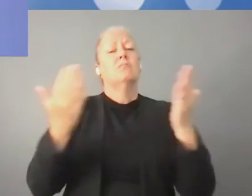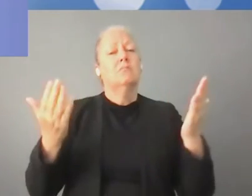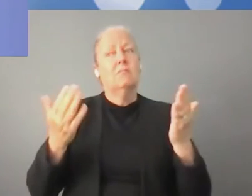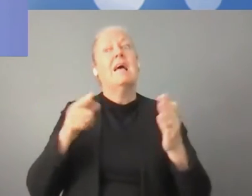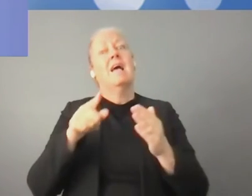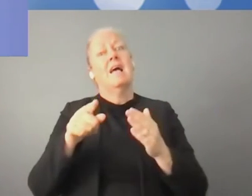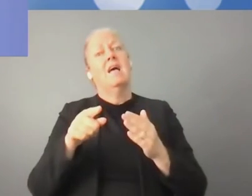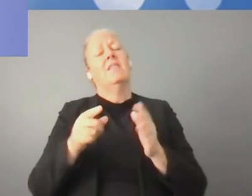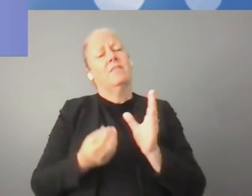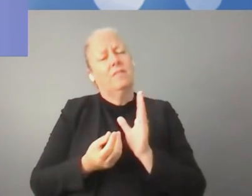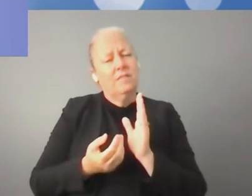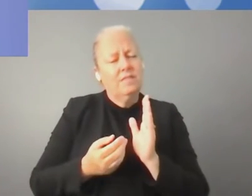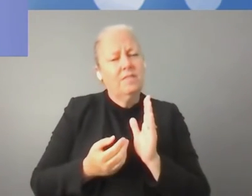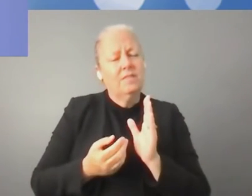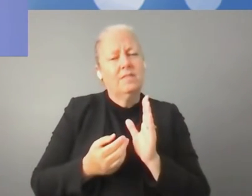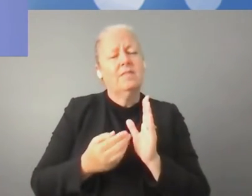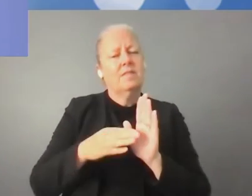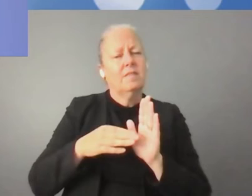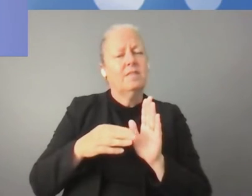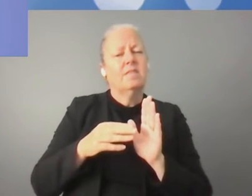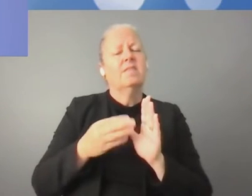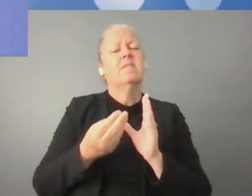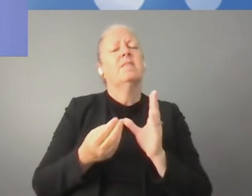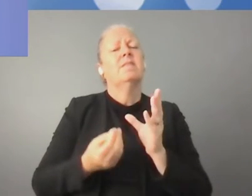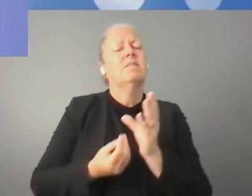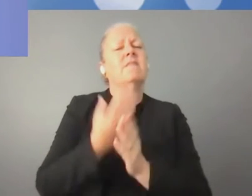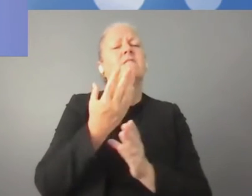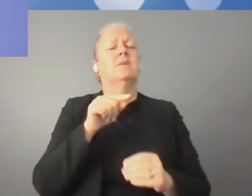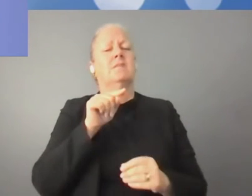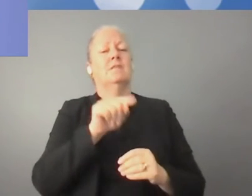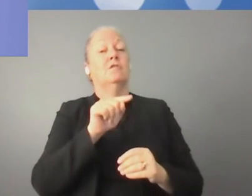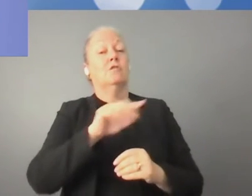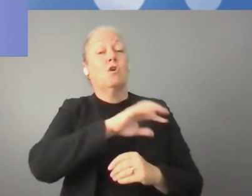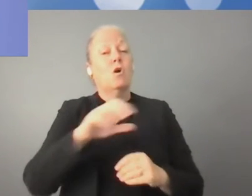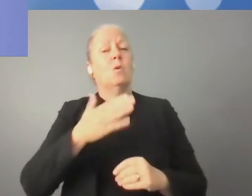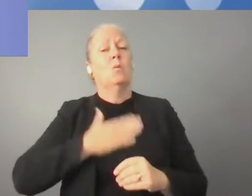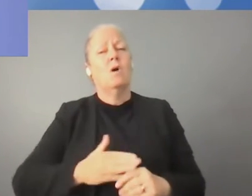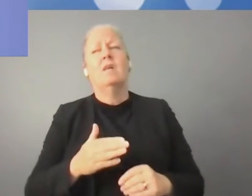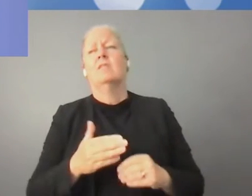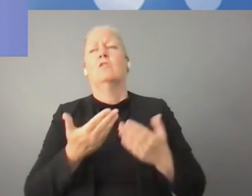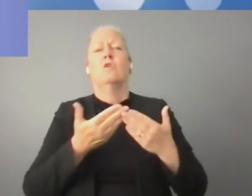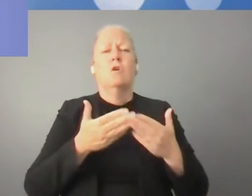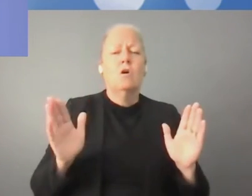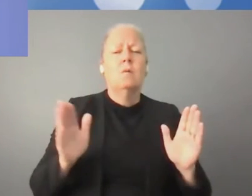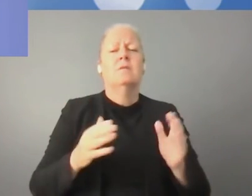к интернету для всех, но к настоящему интернету, открытого, свободного и безопасного, а не интернету,